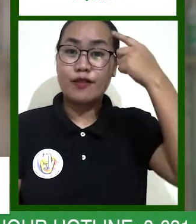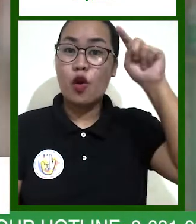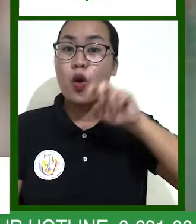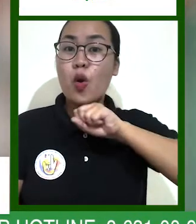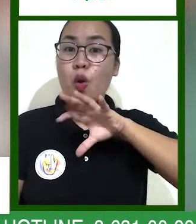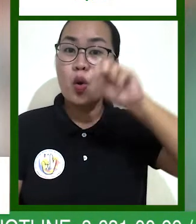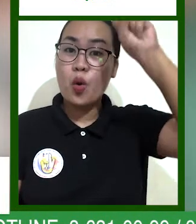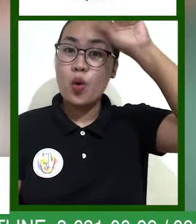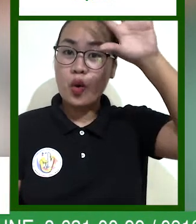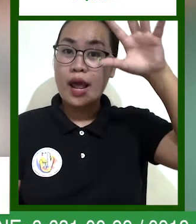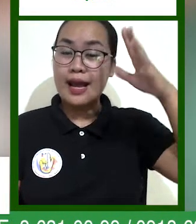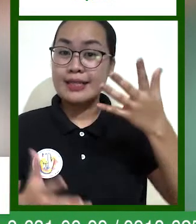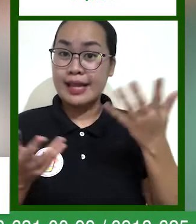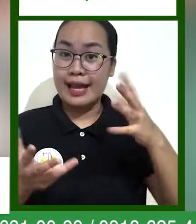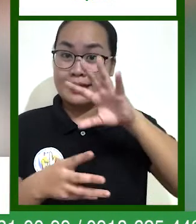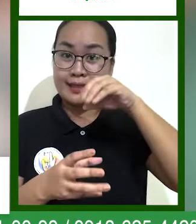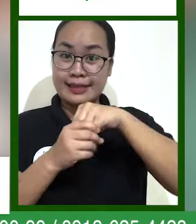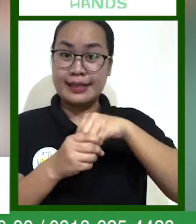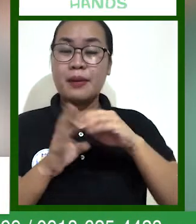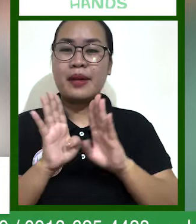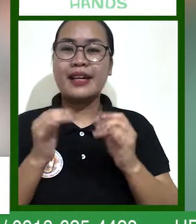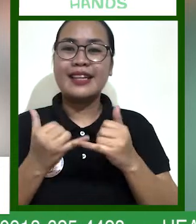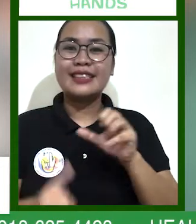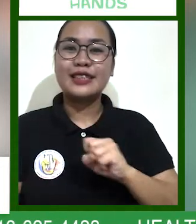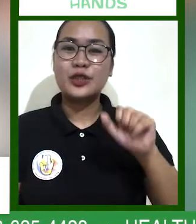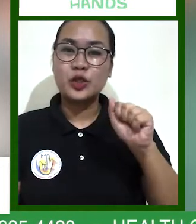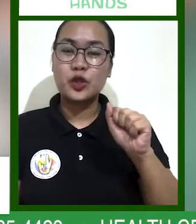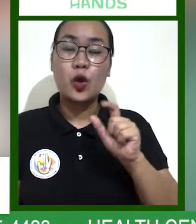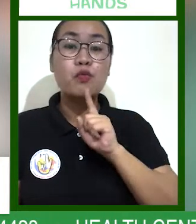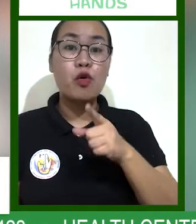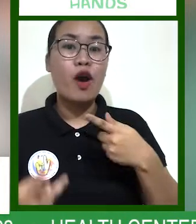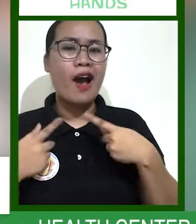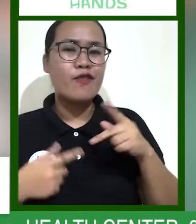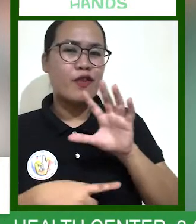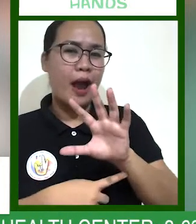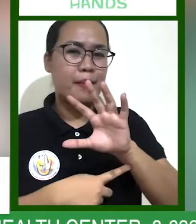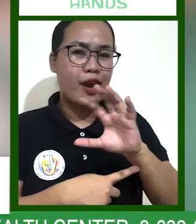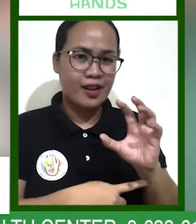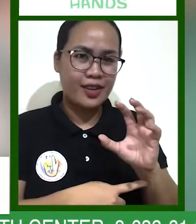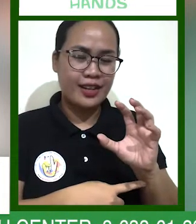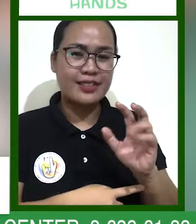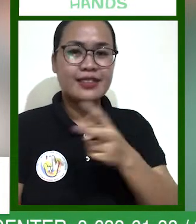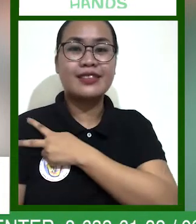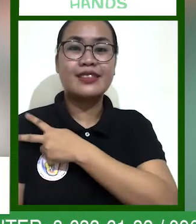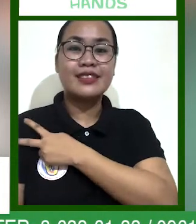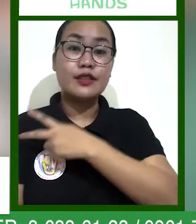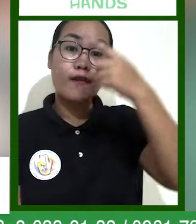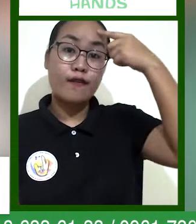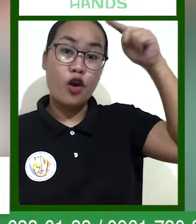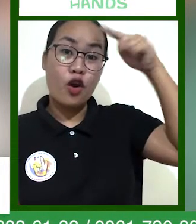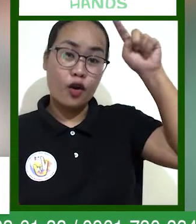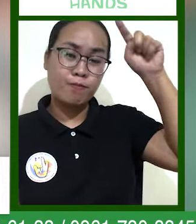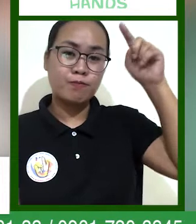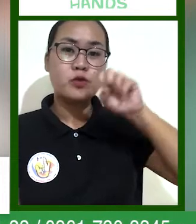ng Barangay San Antonio, sa ating mga senior citizens. So we've allocated 500 vaccines para po sa ating mga lolo at lola,